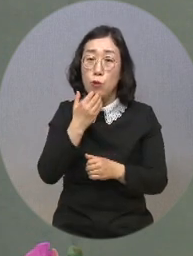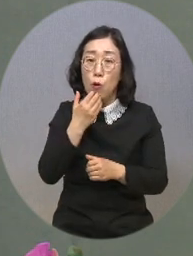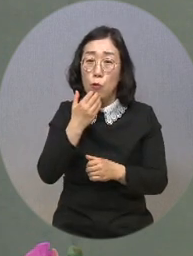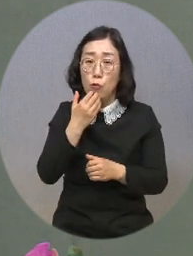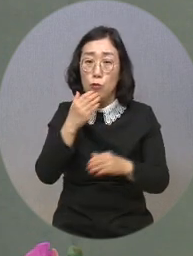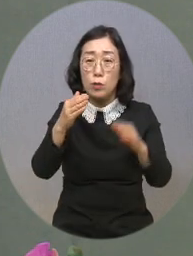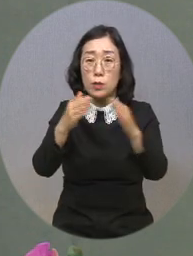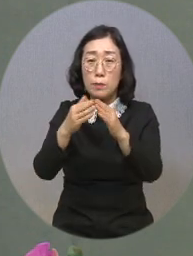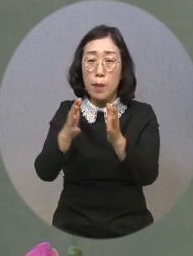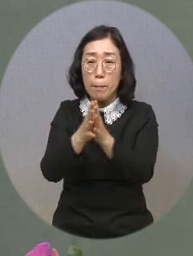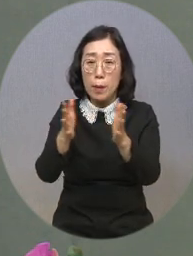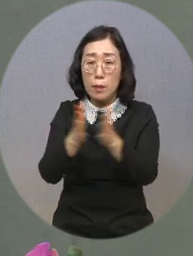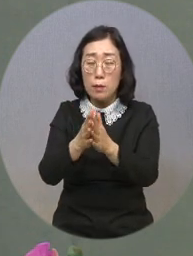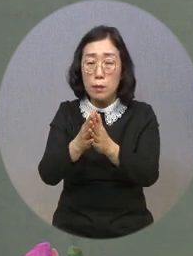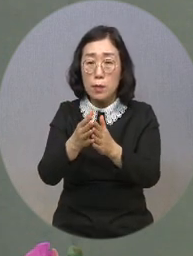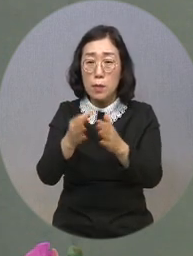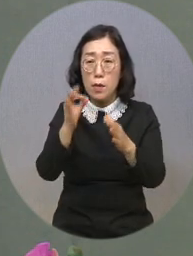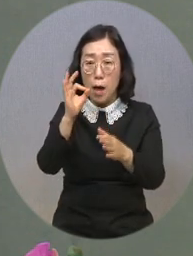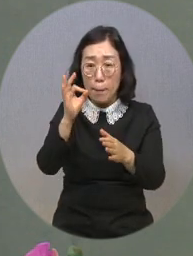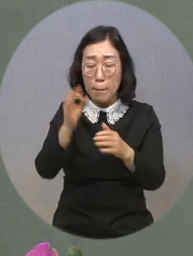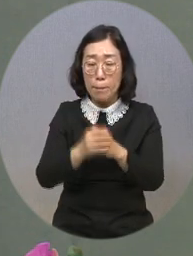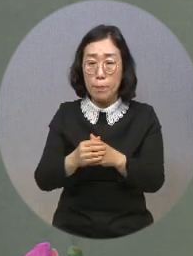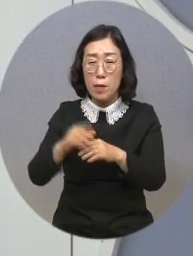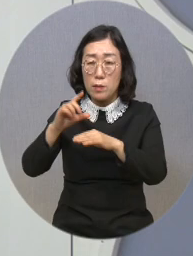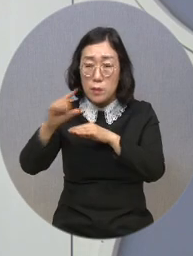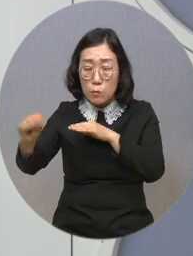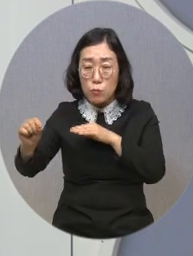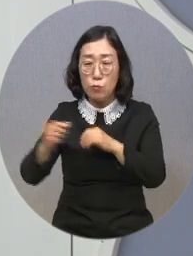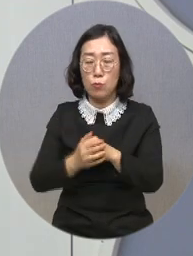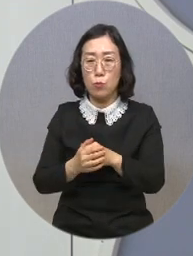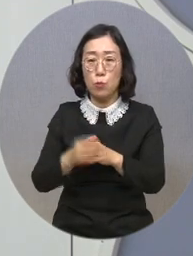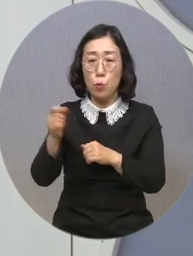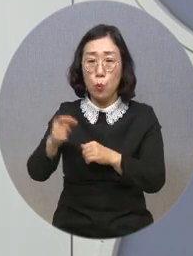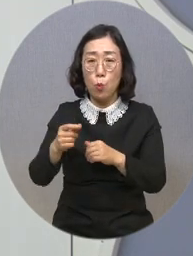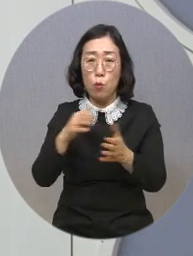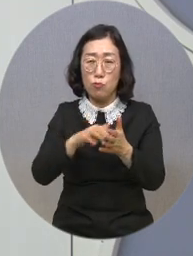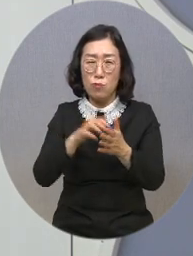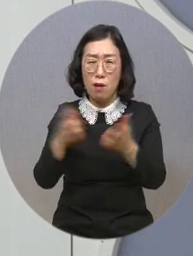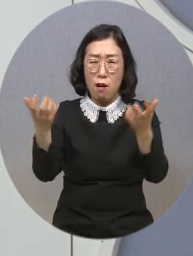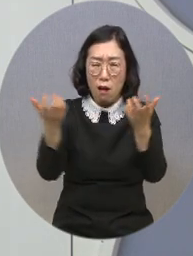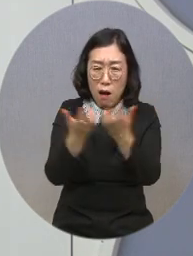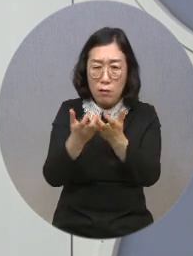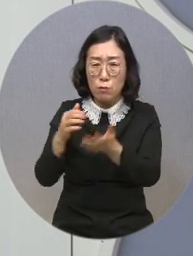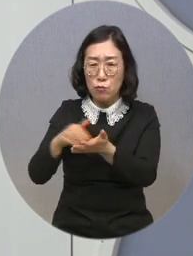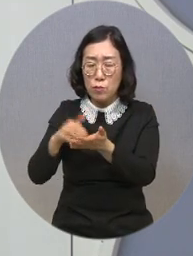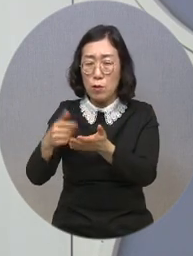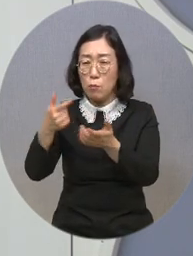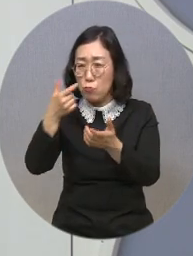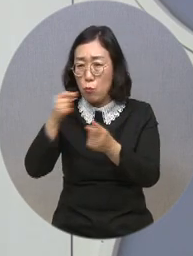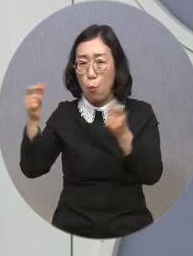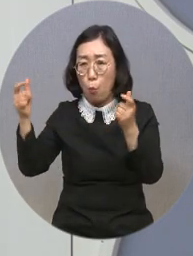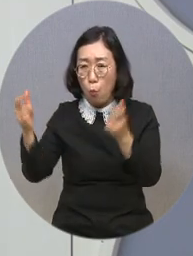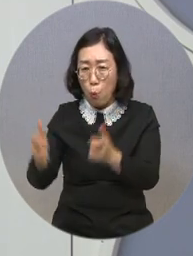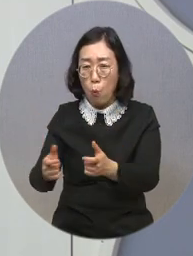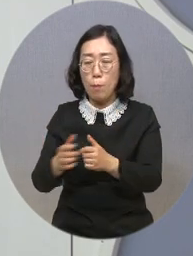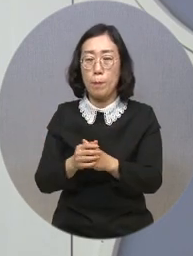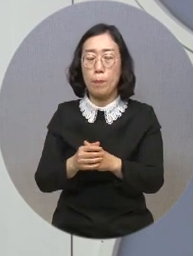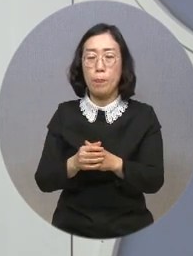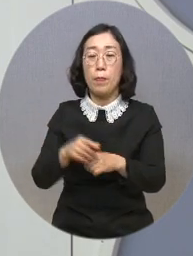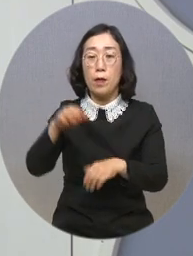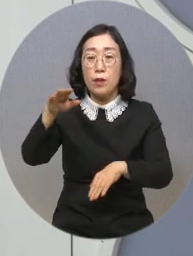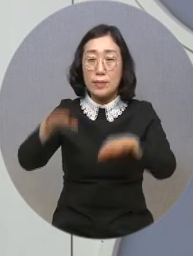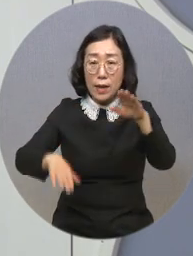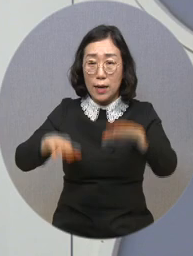지방 집값 또 서울 인구 집중과 지방의 인구 소멸 또 여러 가지 빈부 격차 이렇게 우리가